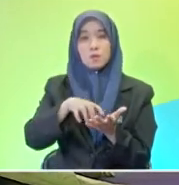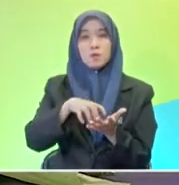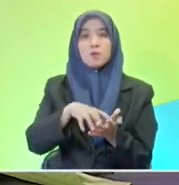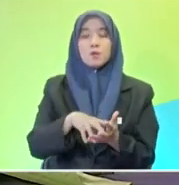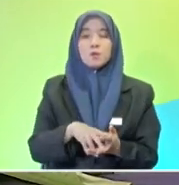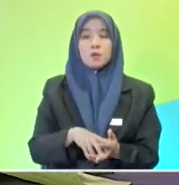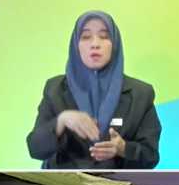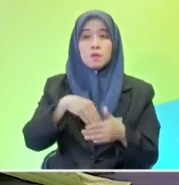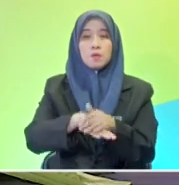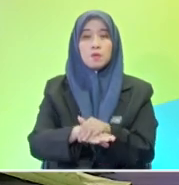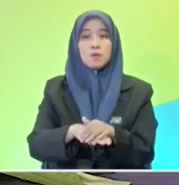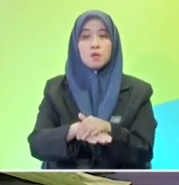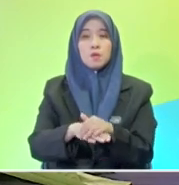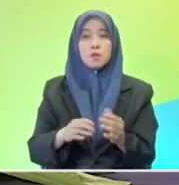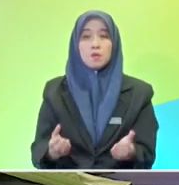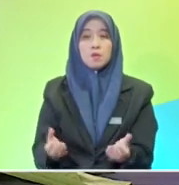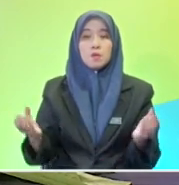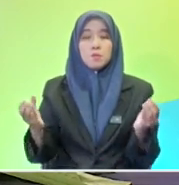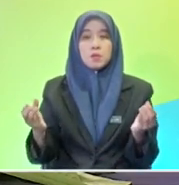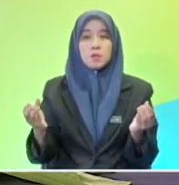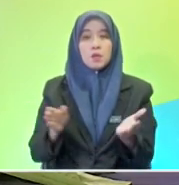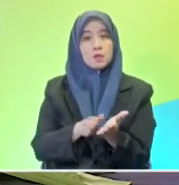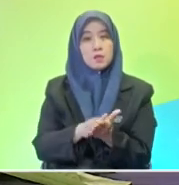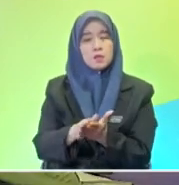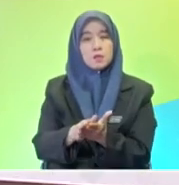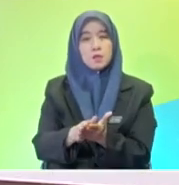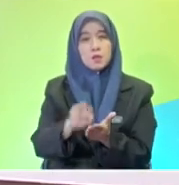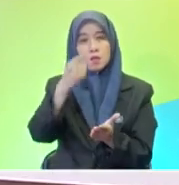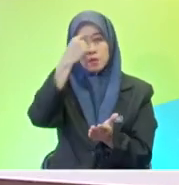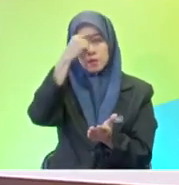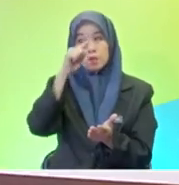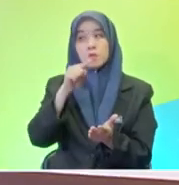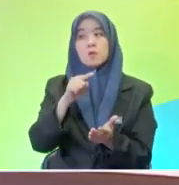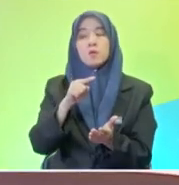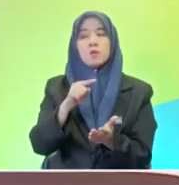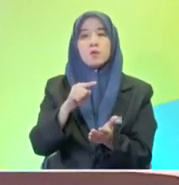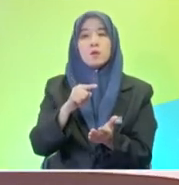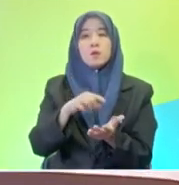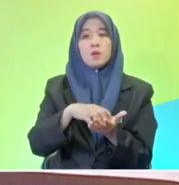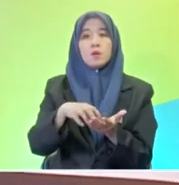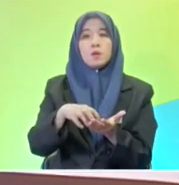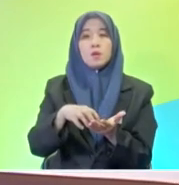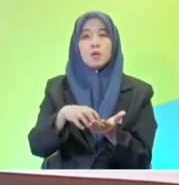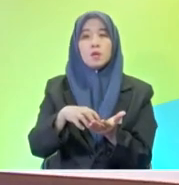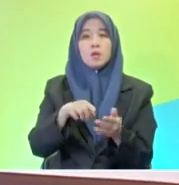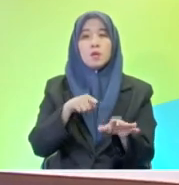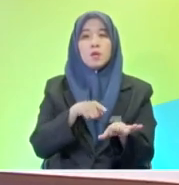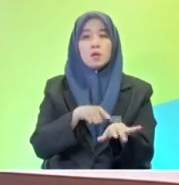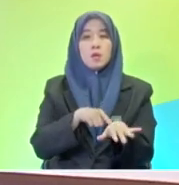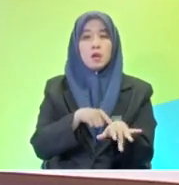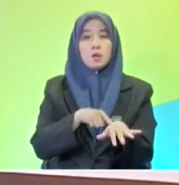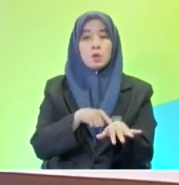bekasin licin yang kasar pula apa Abang Kris dah banyak sangat yang ni Cikgu daun pucuk ubi Abang Kris